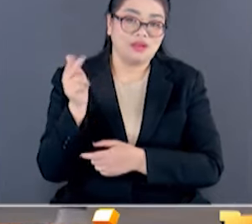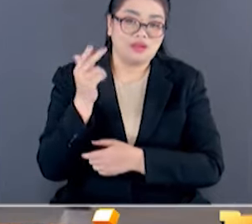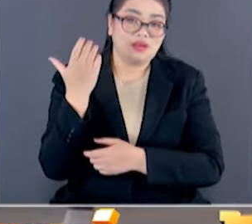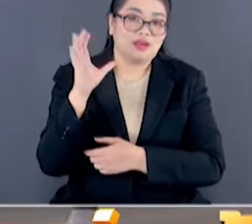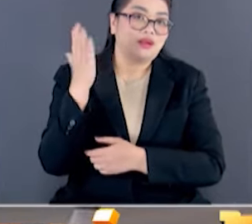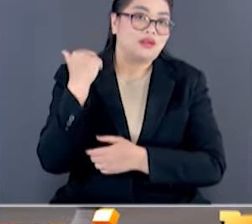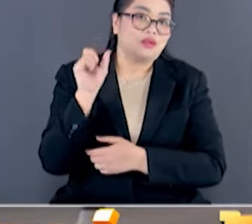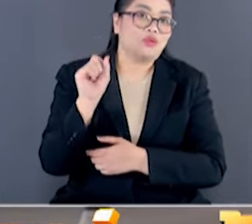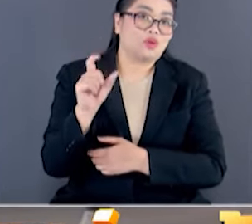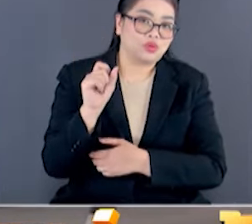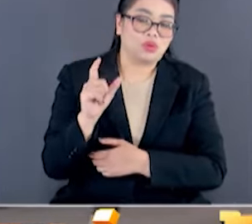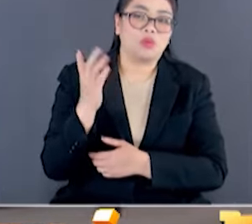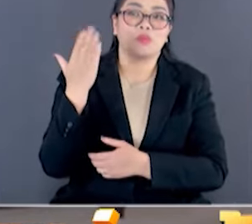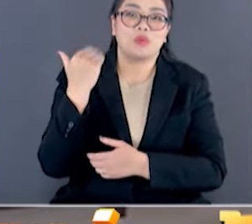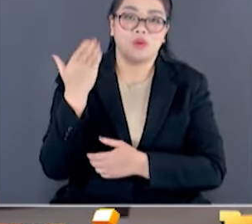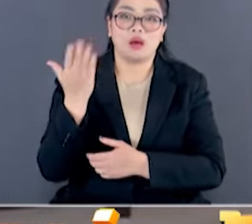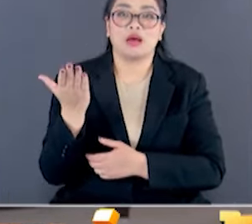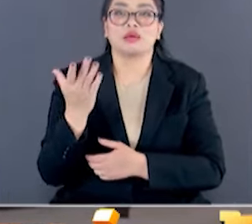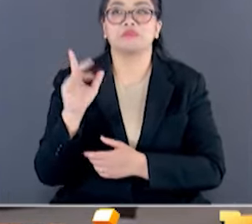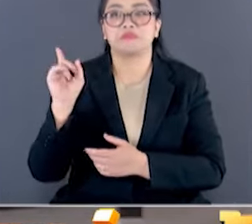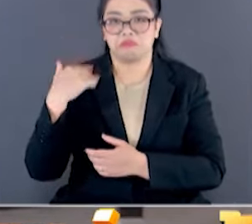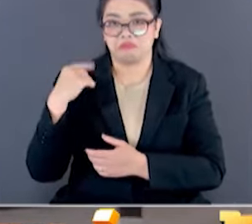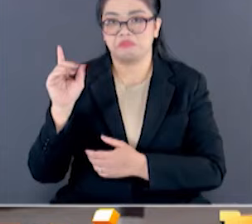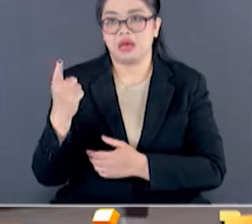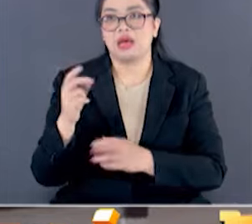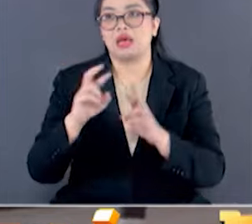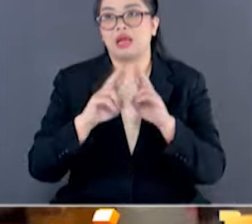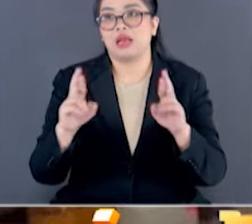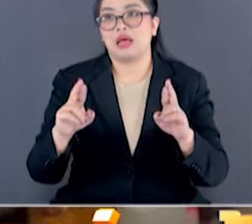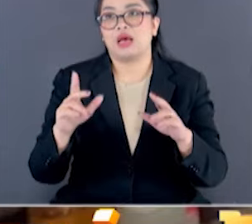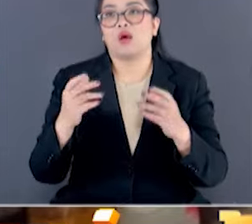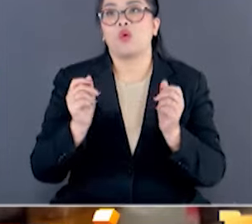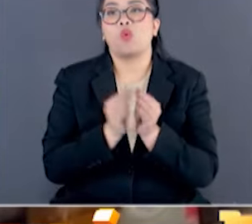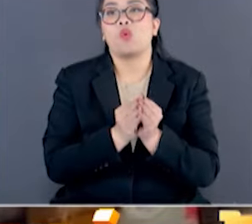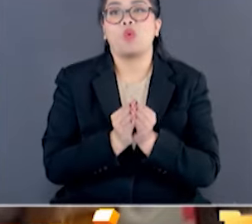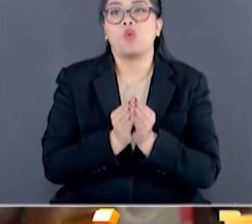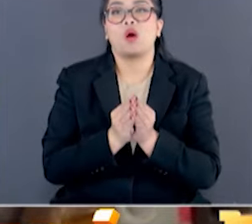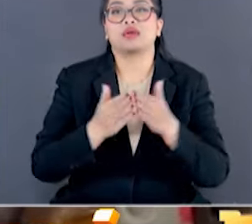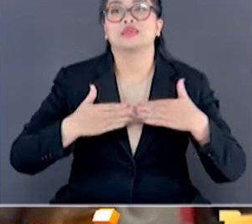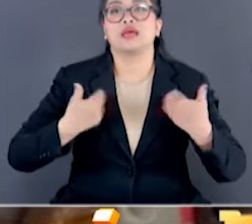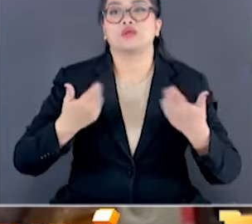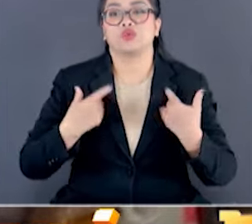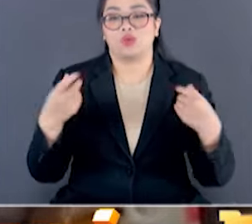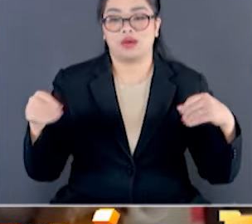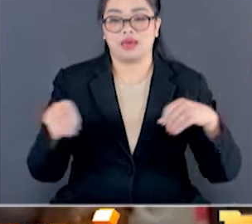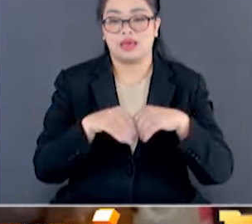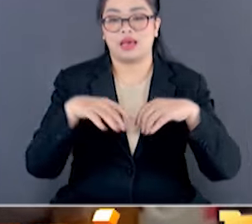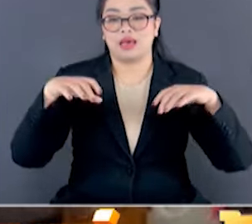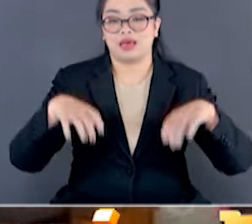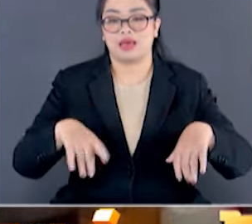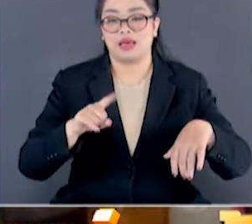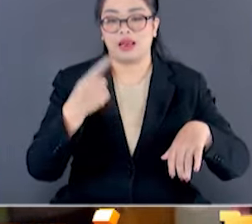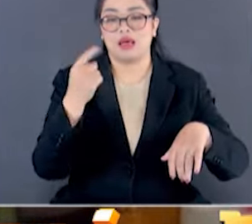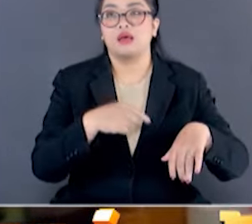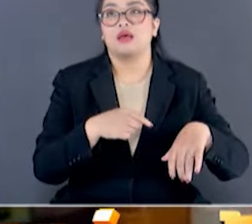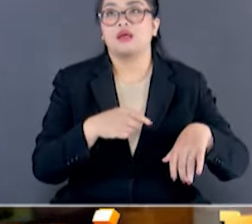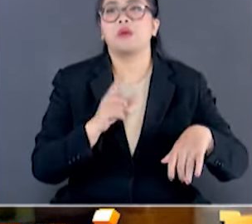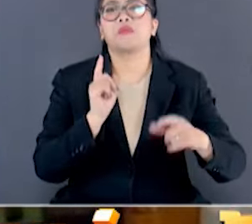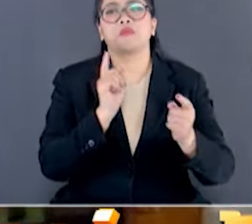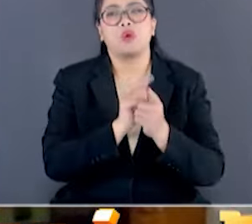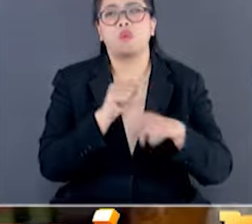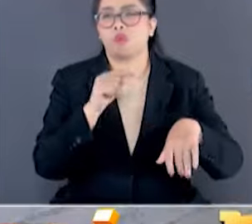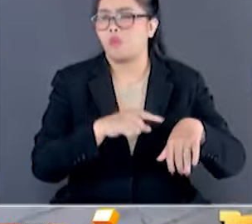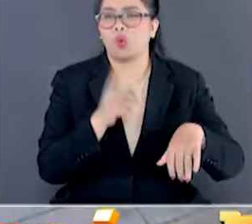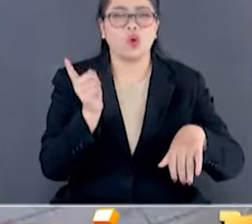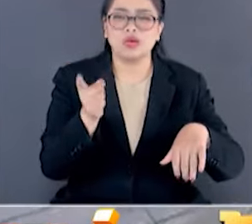นี่ยวันศุกร์เนาะปรากฏเมื่อวานเอาอีกค่ะร้านอาหารครัวแสนสุขที่อยู่ใกล้เคียงกับร้านแรกบอกว่าเจอค